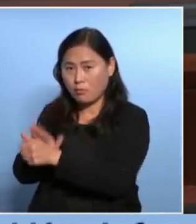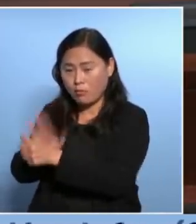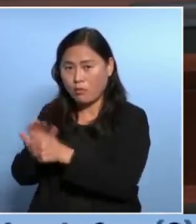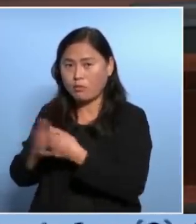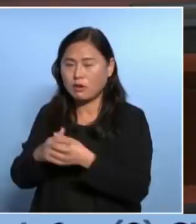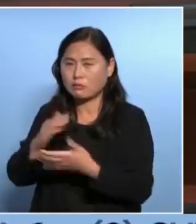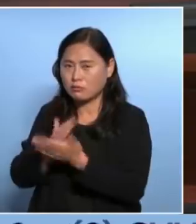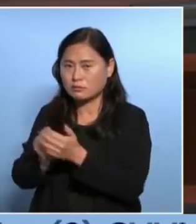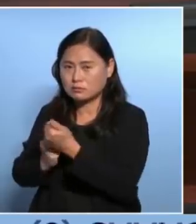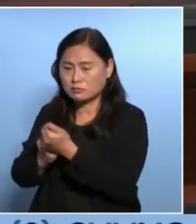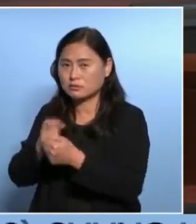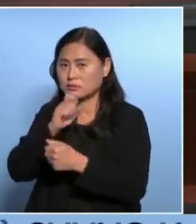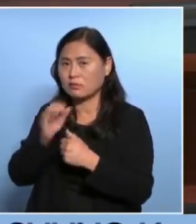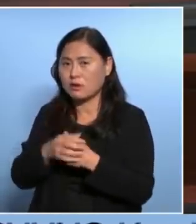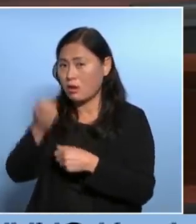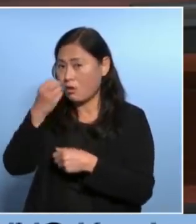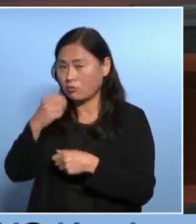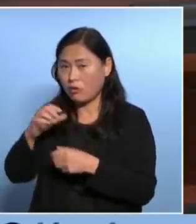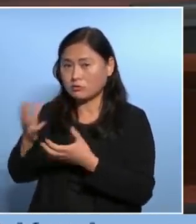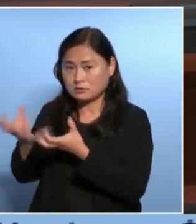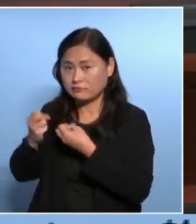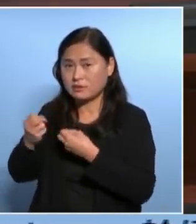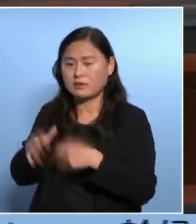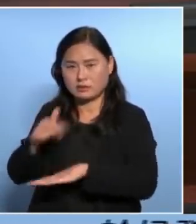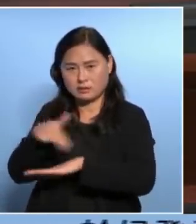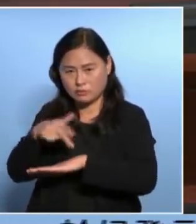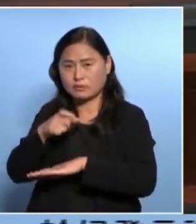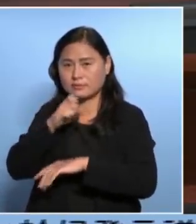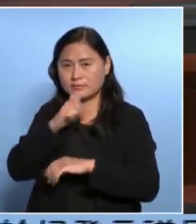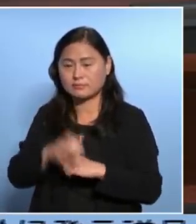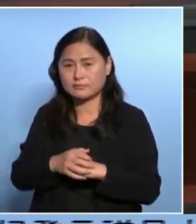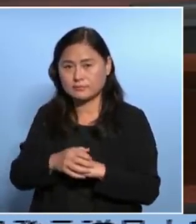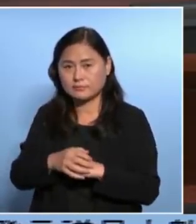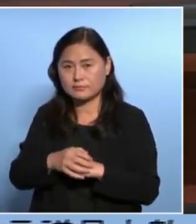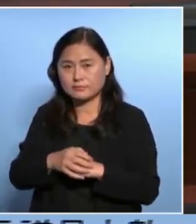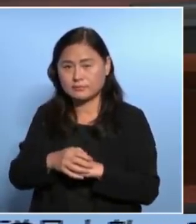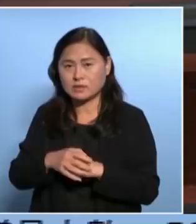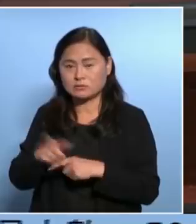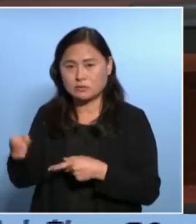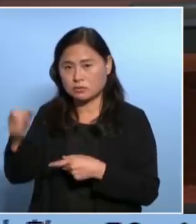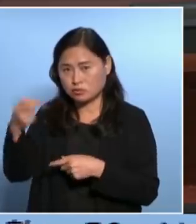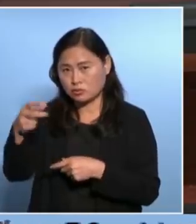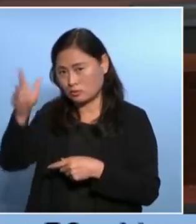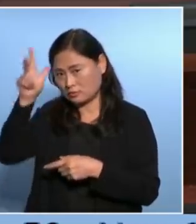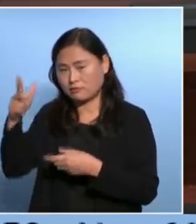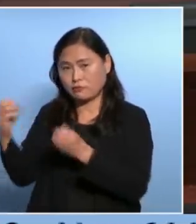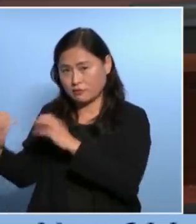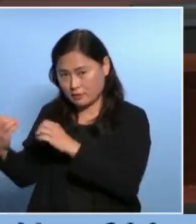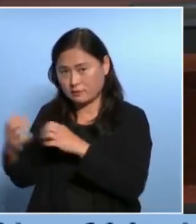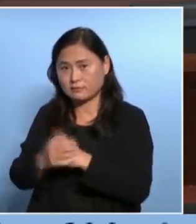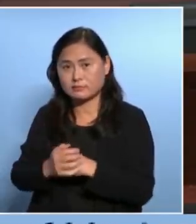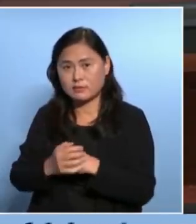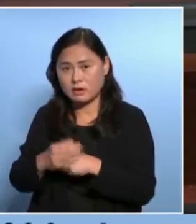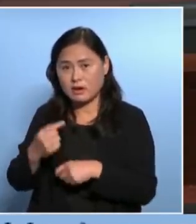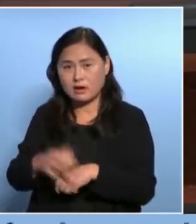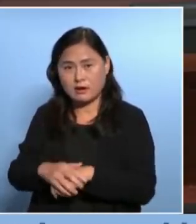個安排咧，我哋一路咧都係已經做緊個計劃。亦都係咧係會同咧當地嘅政府咧嚟去商討咧。當係